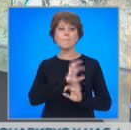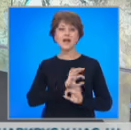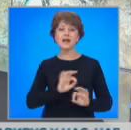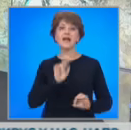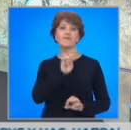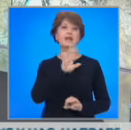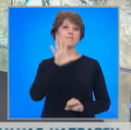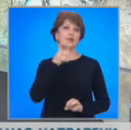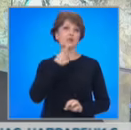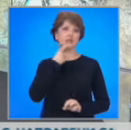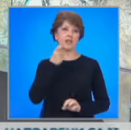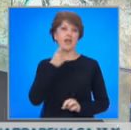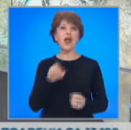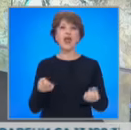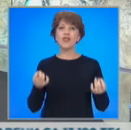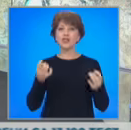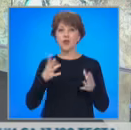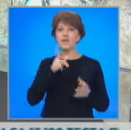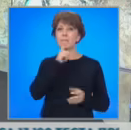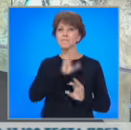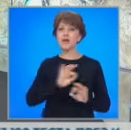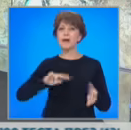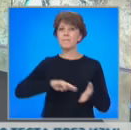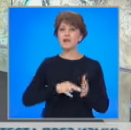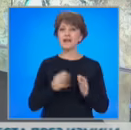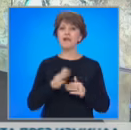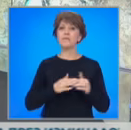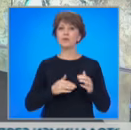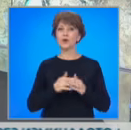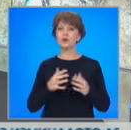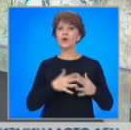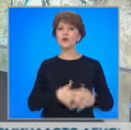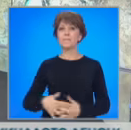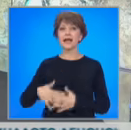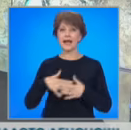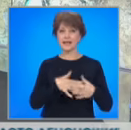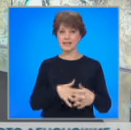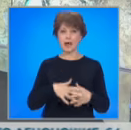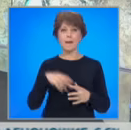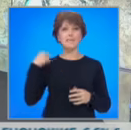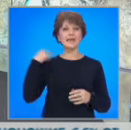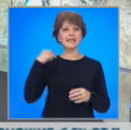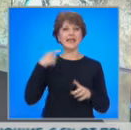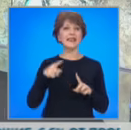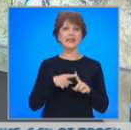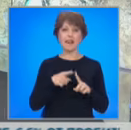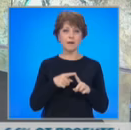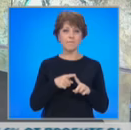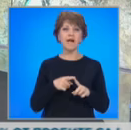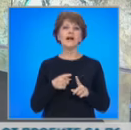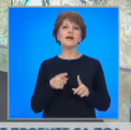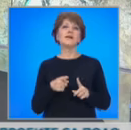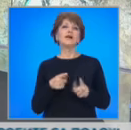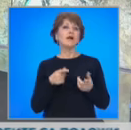години. Най-новият мирен план беше изготвен от администрацията на американския президент Доналд Тръмп и определена като сделката на